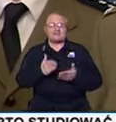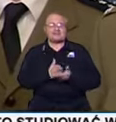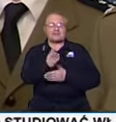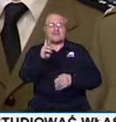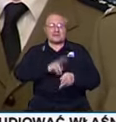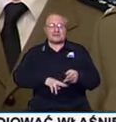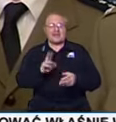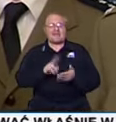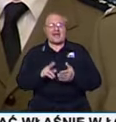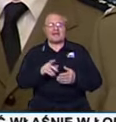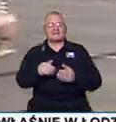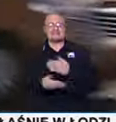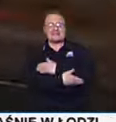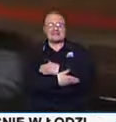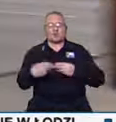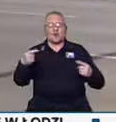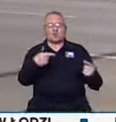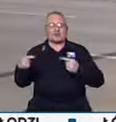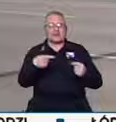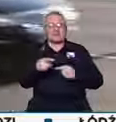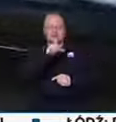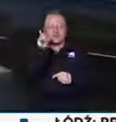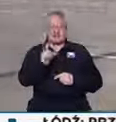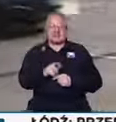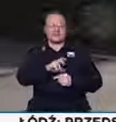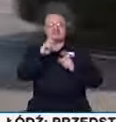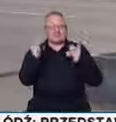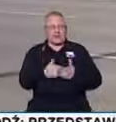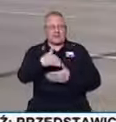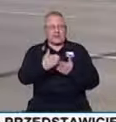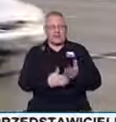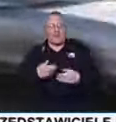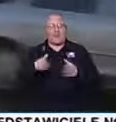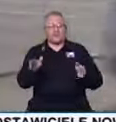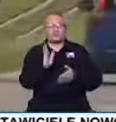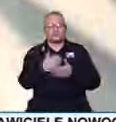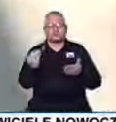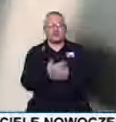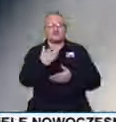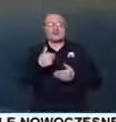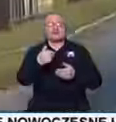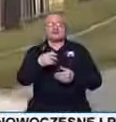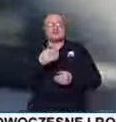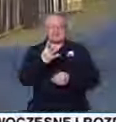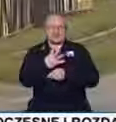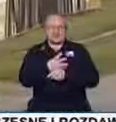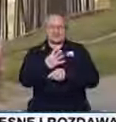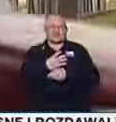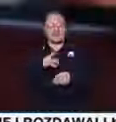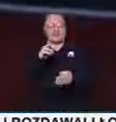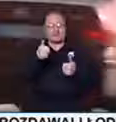na zasadzie konsultacji społecznych. W całym kraju odtworzono już 48 posterunków. Docelowo ma ich być